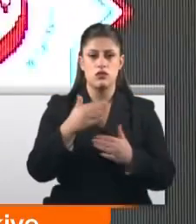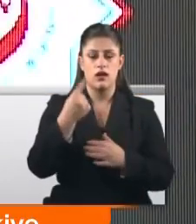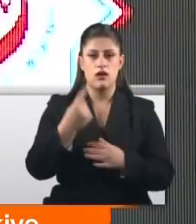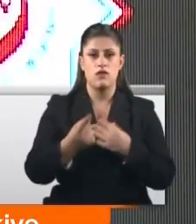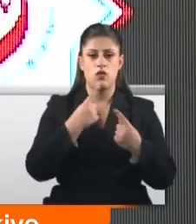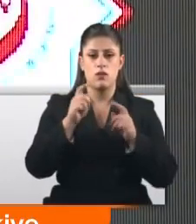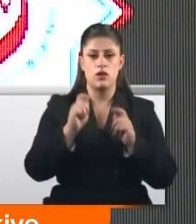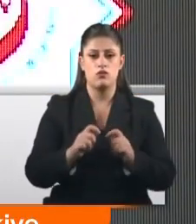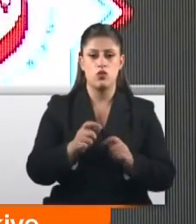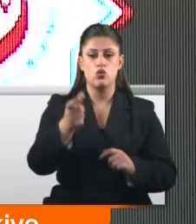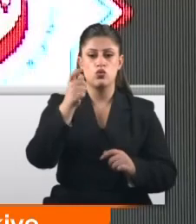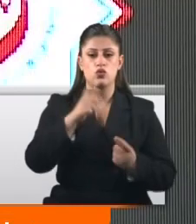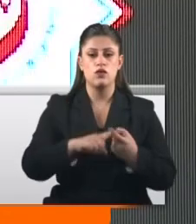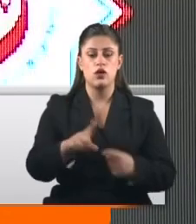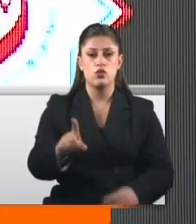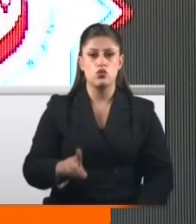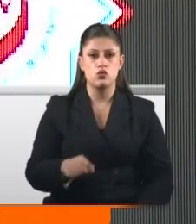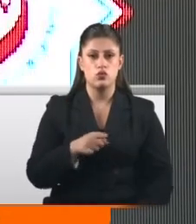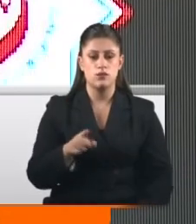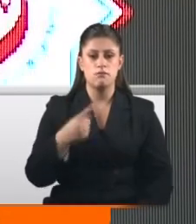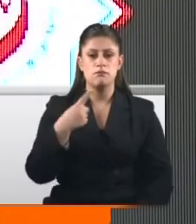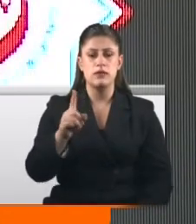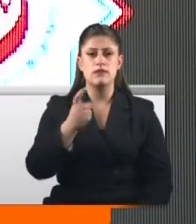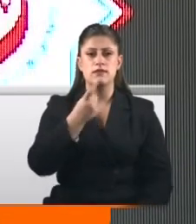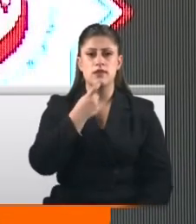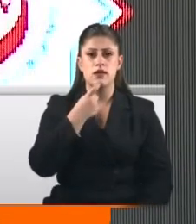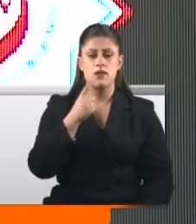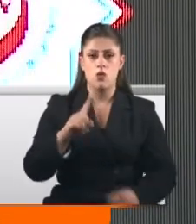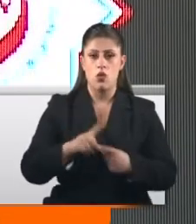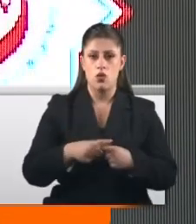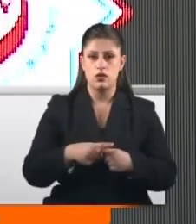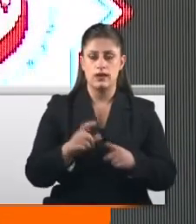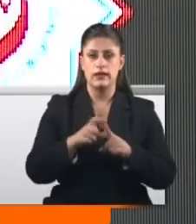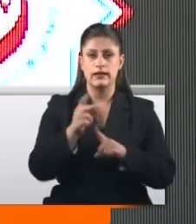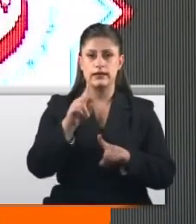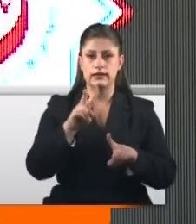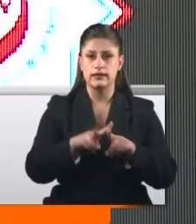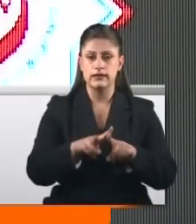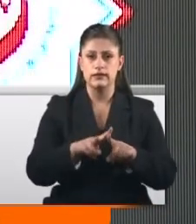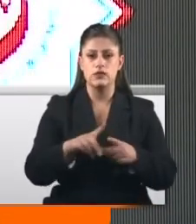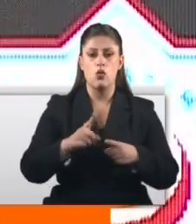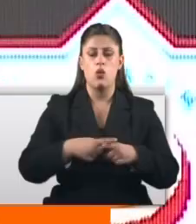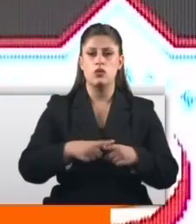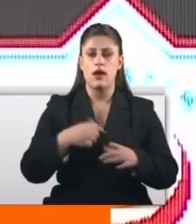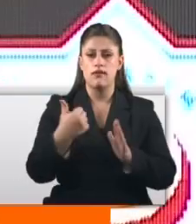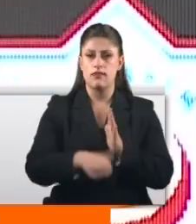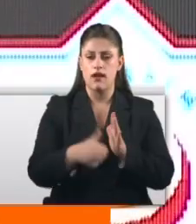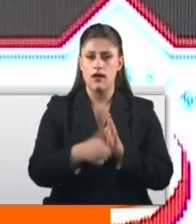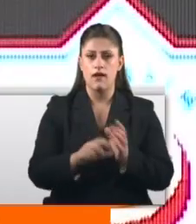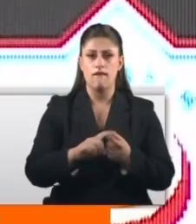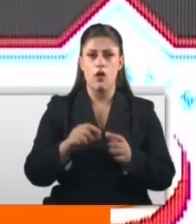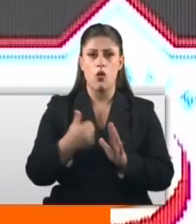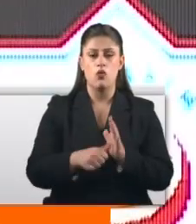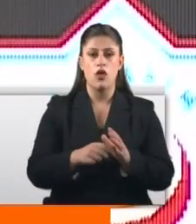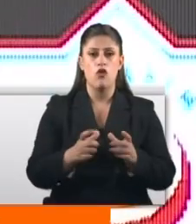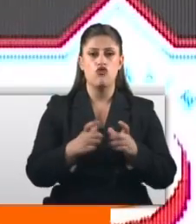konuştu. Türklerle Kürtler bin yıllık bir ortak din, ortak tarih ve ortak